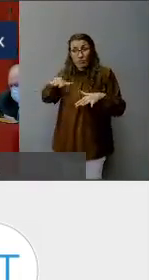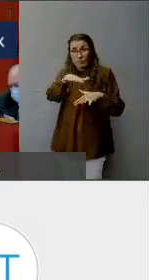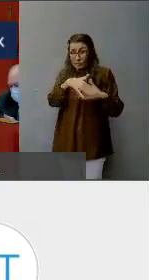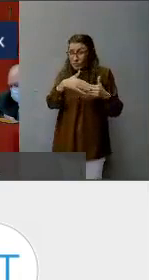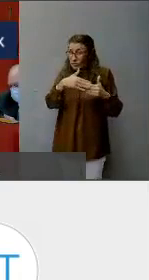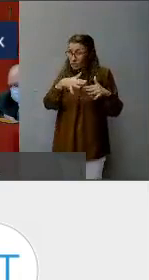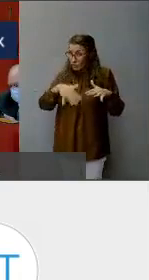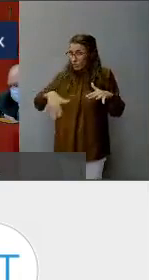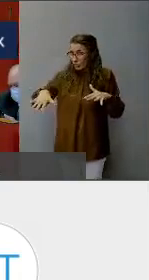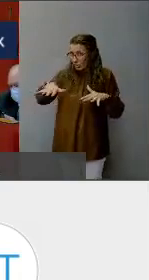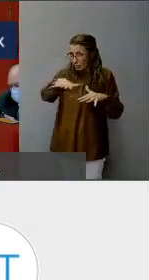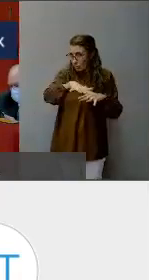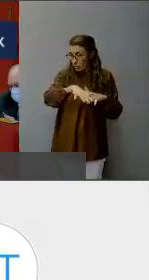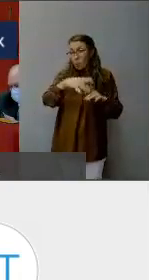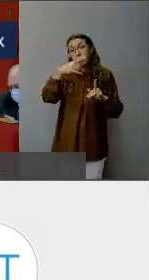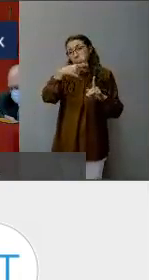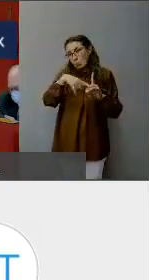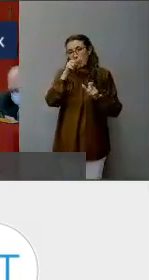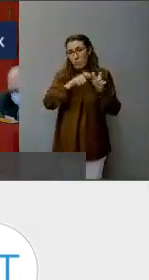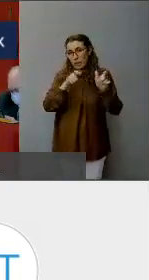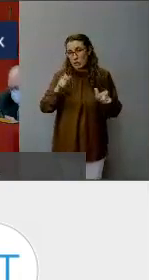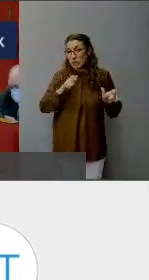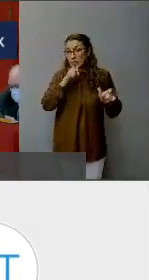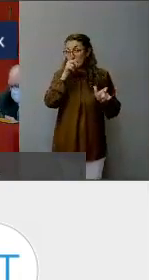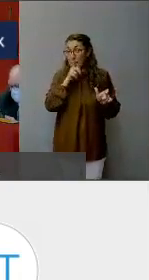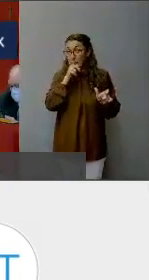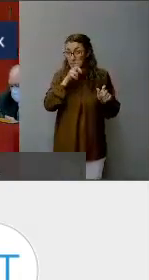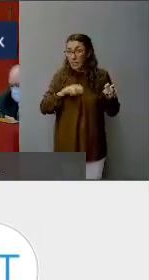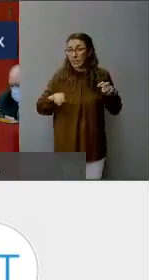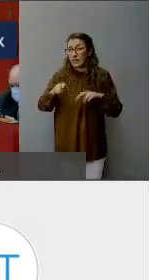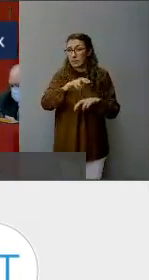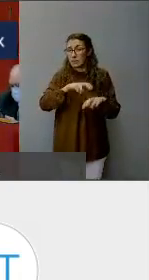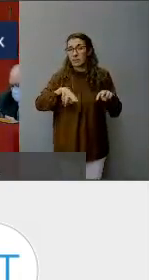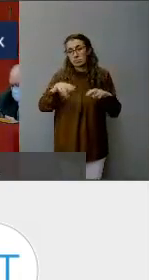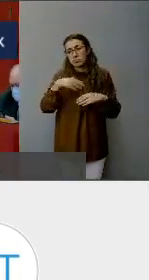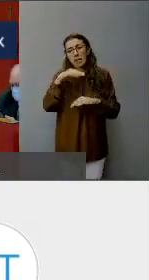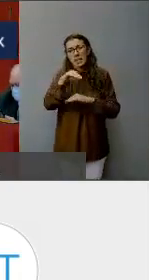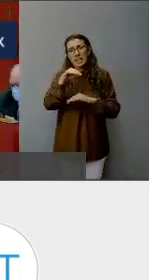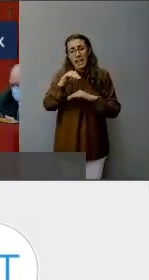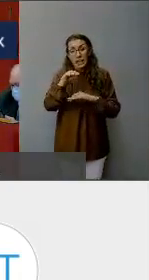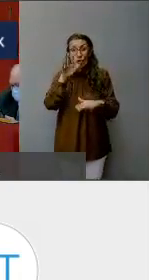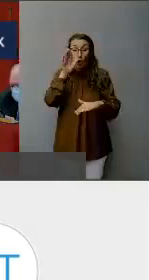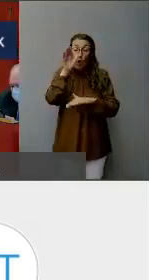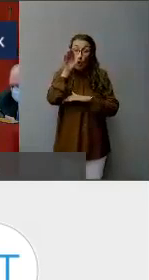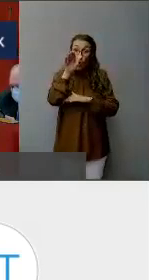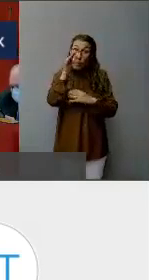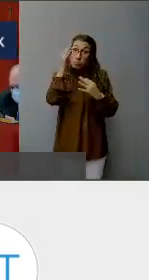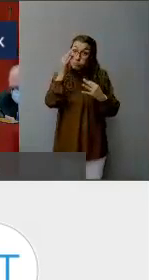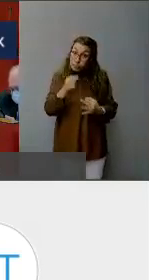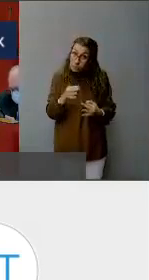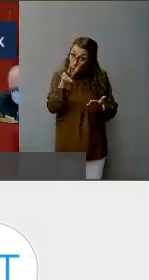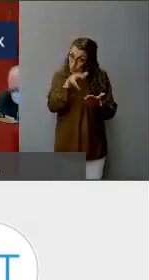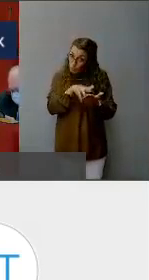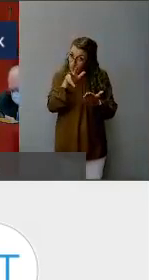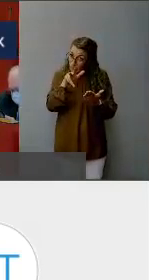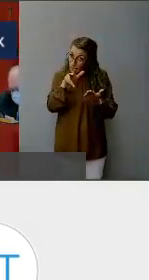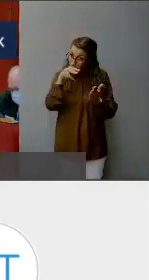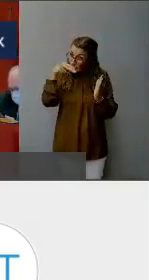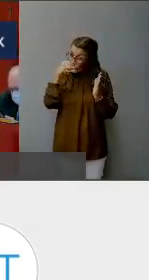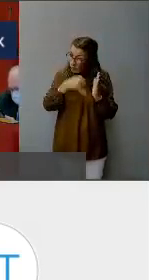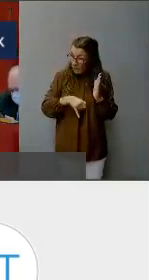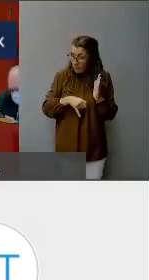tre ponti ma a tutti quelli di sampierdarena se questa previsione è confermata e se si potrà